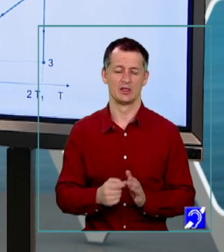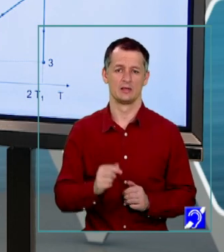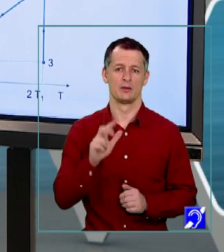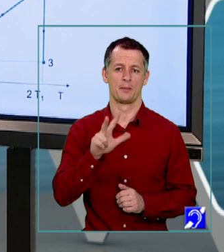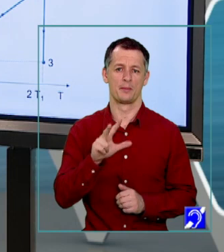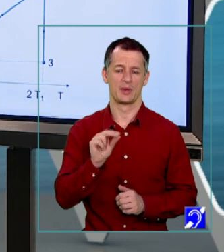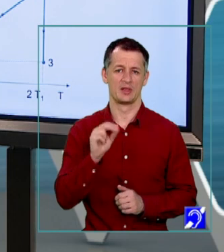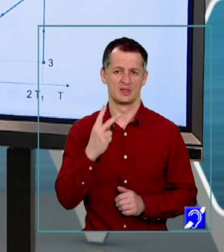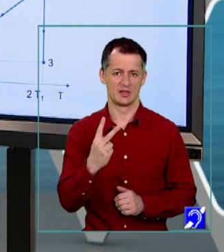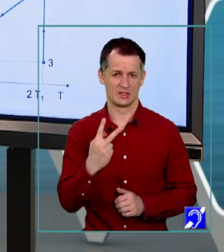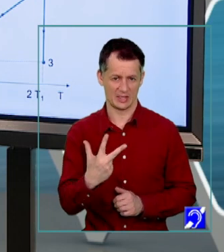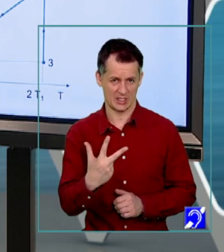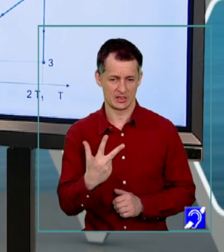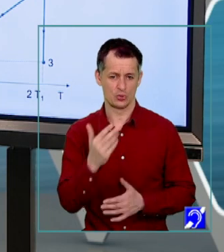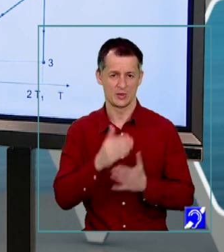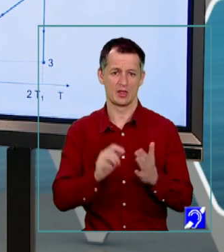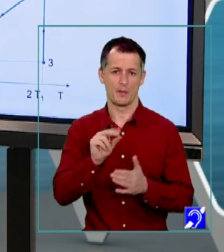din P1